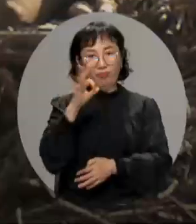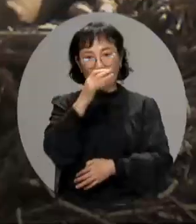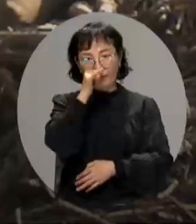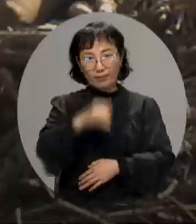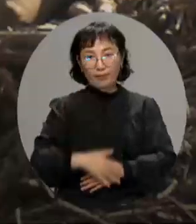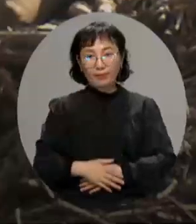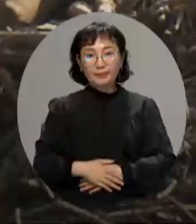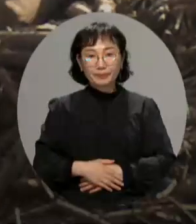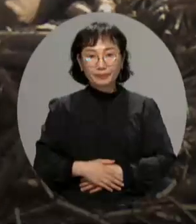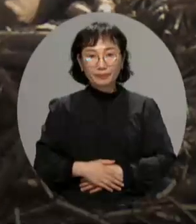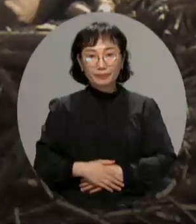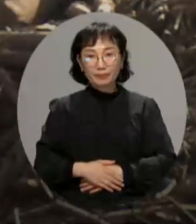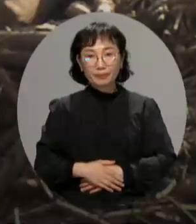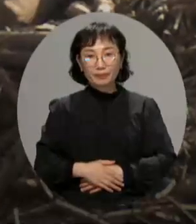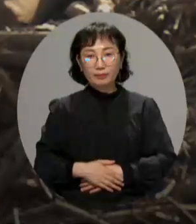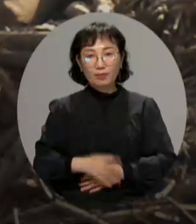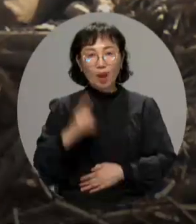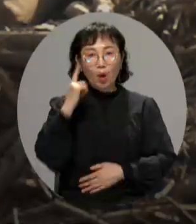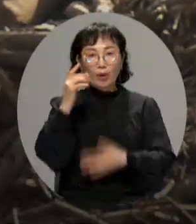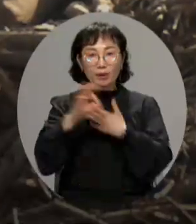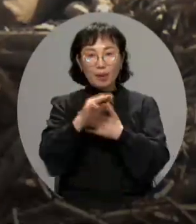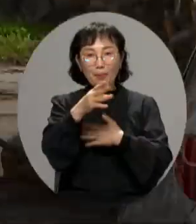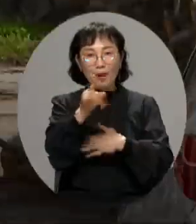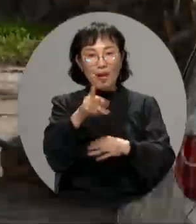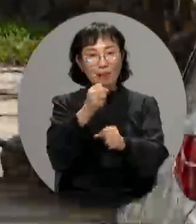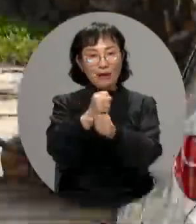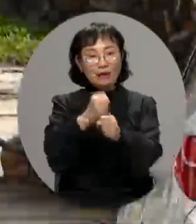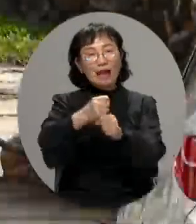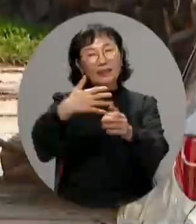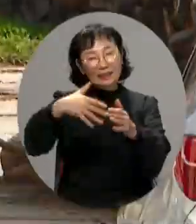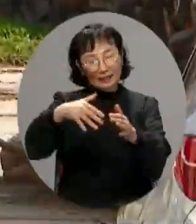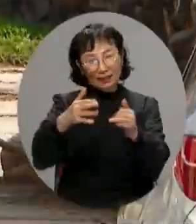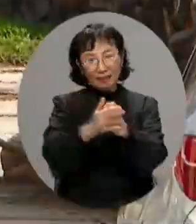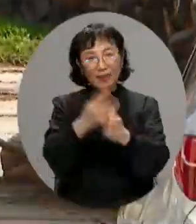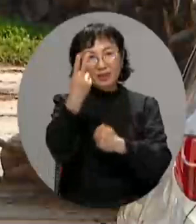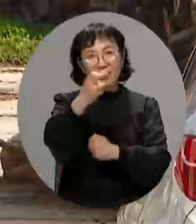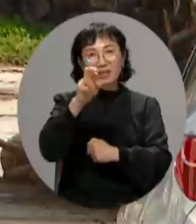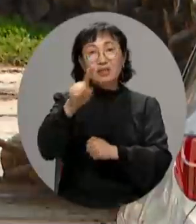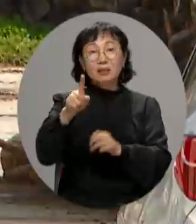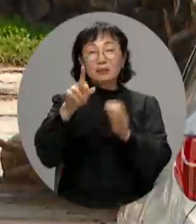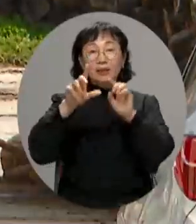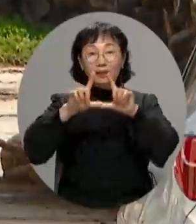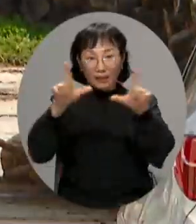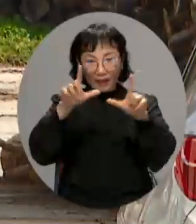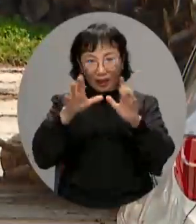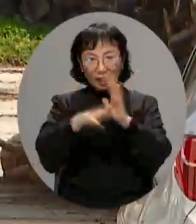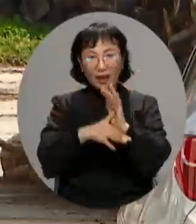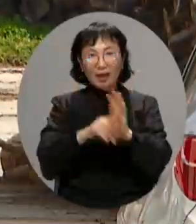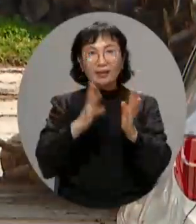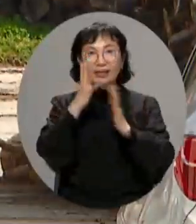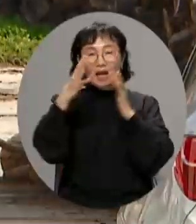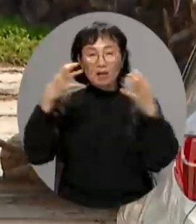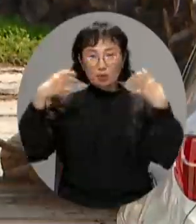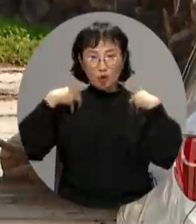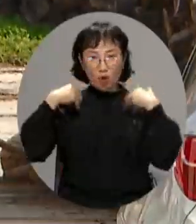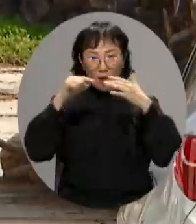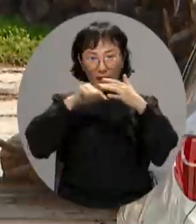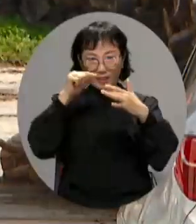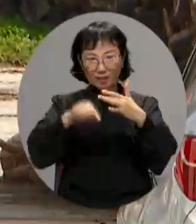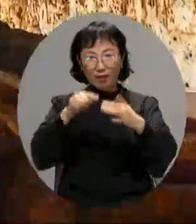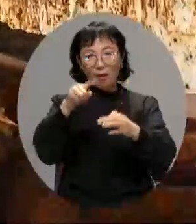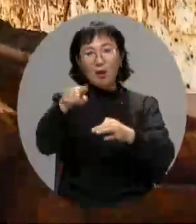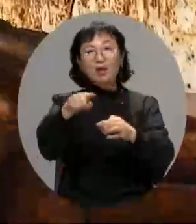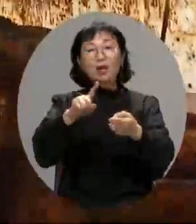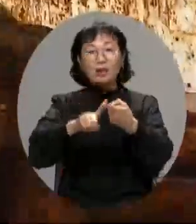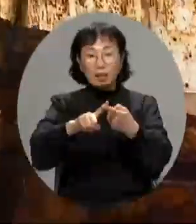조금 써요. 제가 한 20% 정도. 그냥 펠릿이 안 만들어지니까. 2021년 산림청 보고에 따르면 국내에서 목재 펠릿